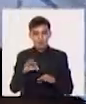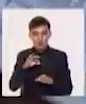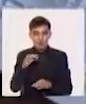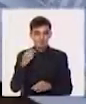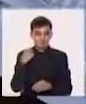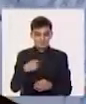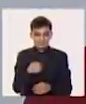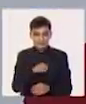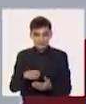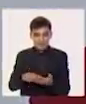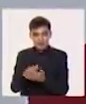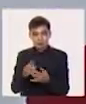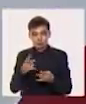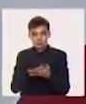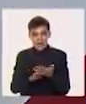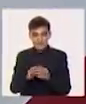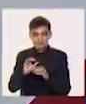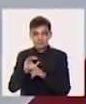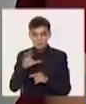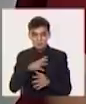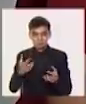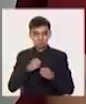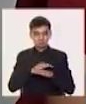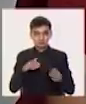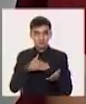өзің төлеуің керек деп өтінішін қабылдамаған көрінеді.